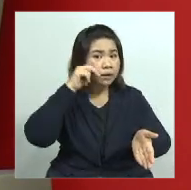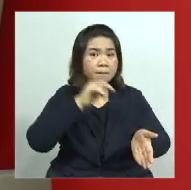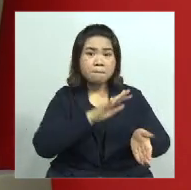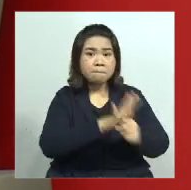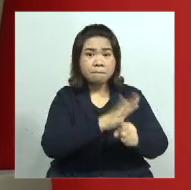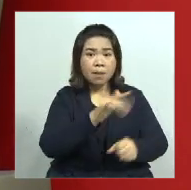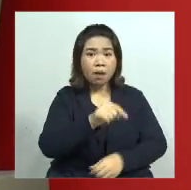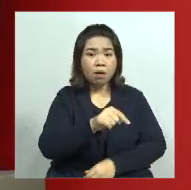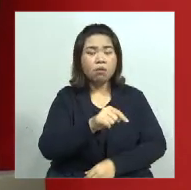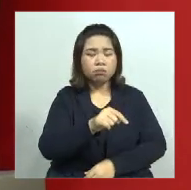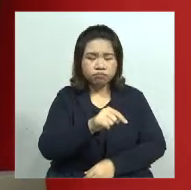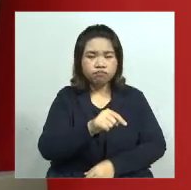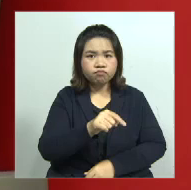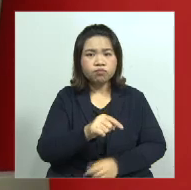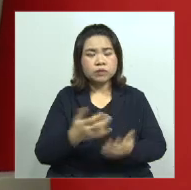ำ